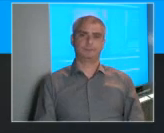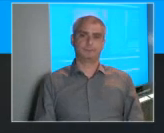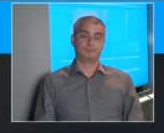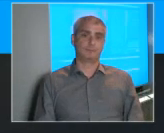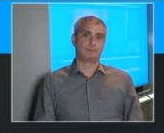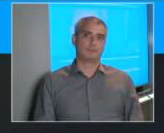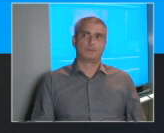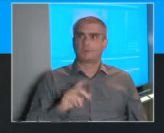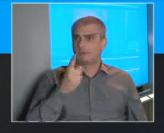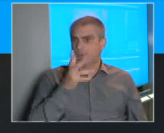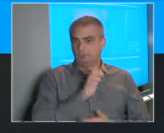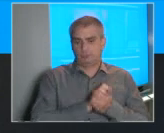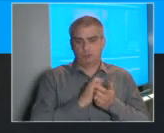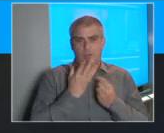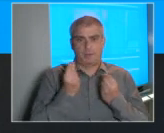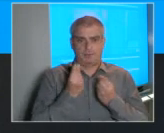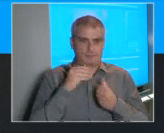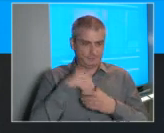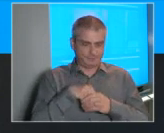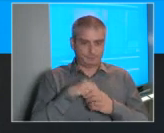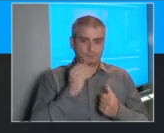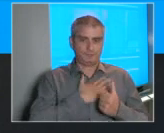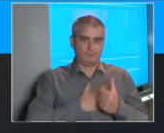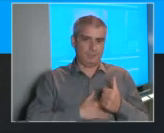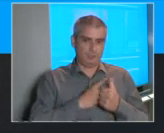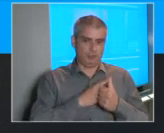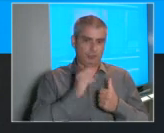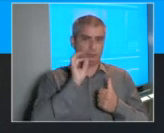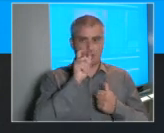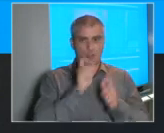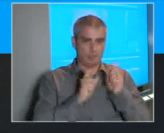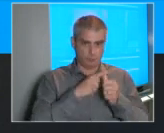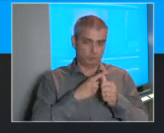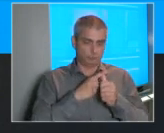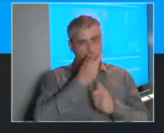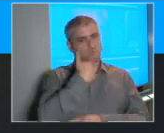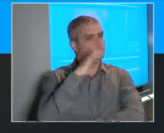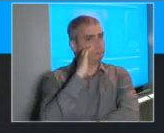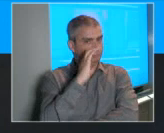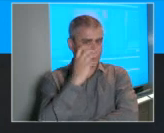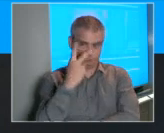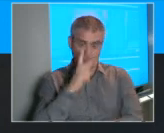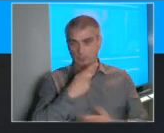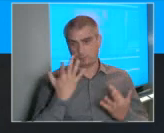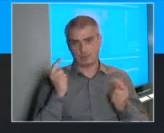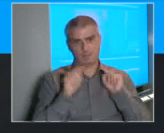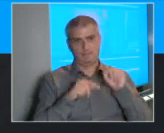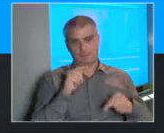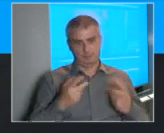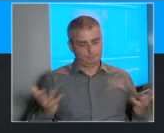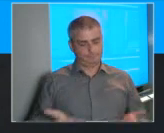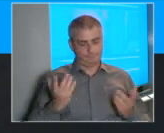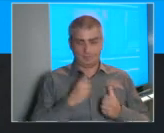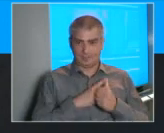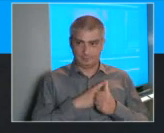זה מורכב מכמה דברים, גם מרצון של אנשים ואוזן קשבת, אתה יודע, כשבאים